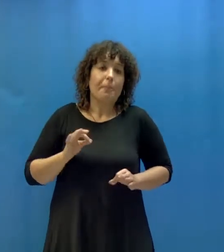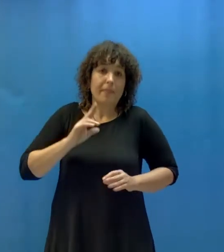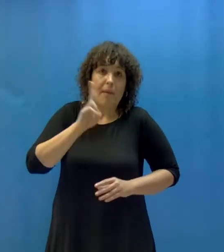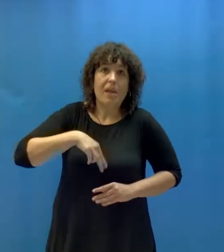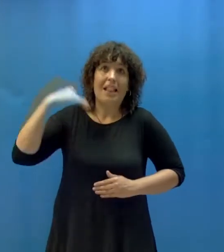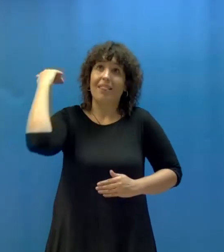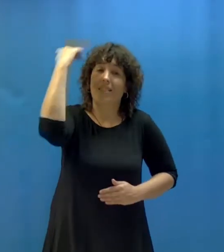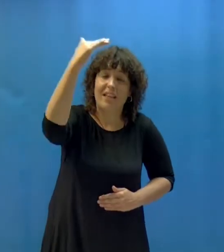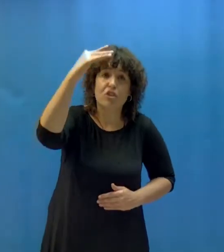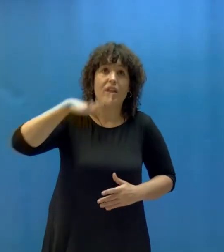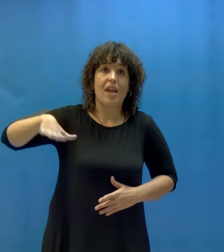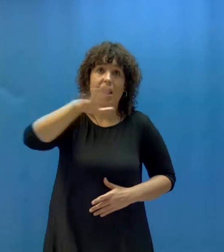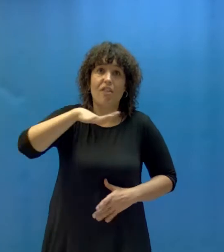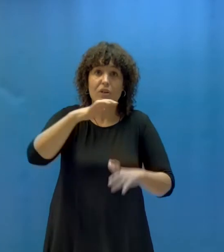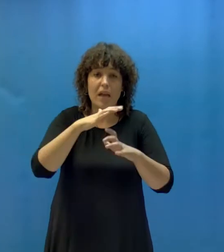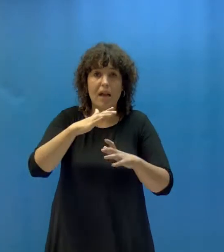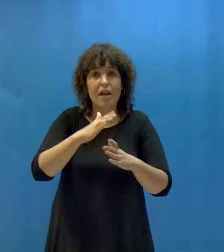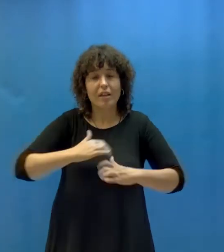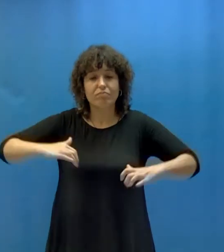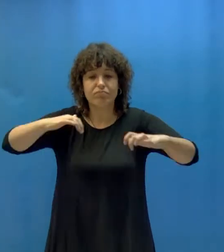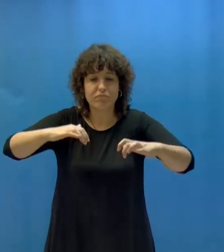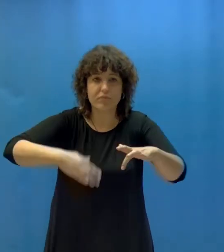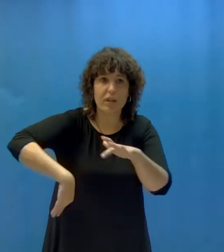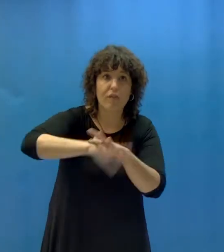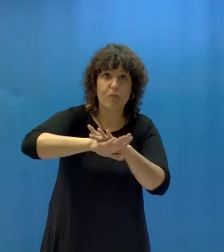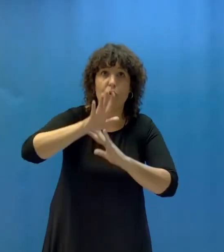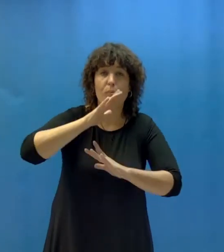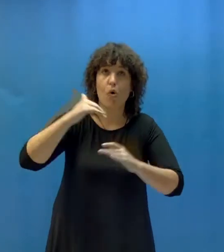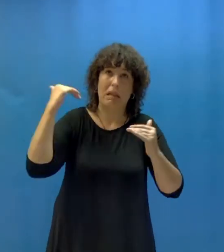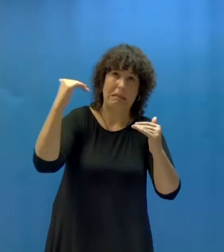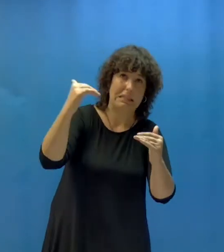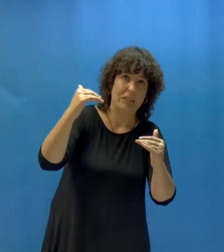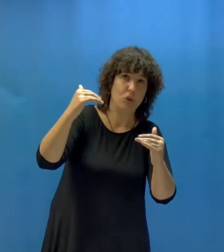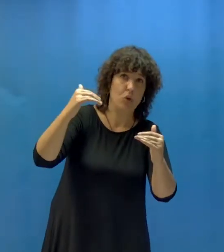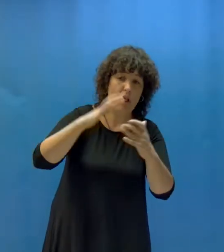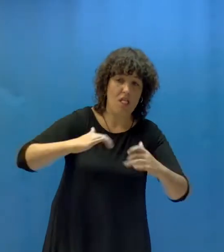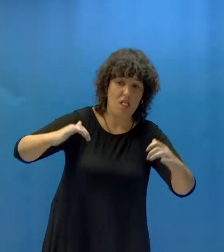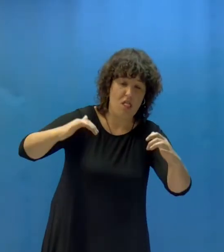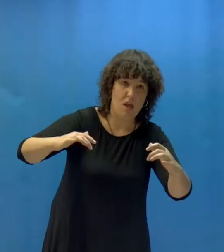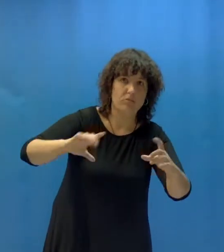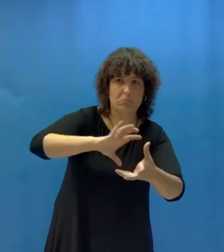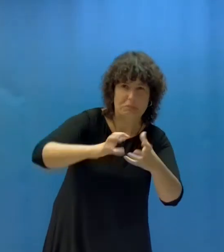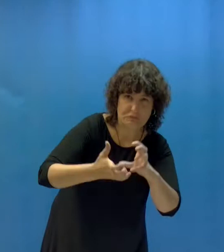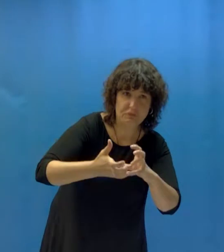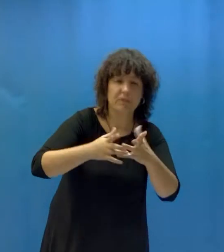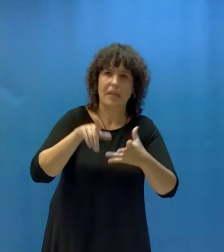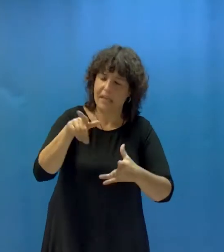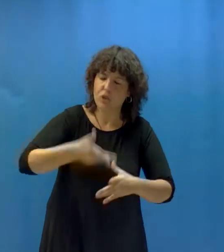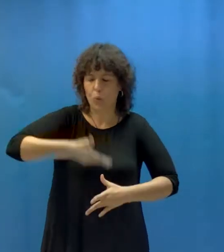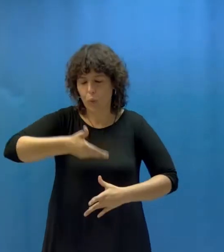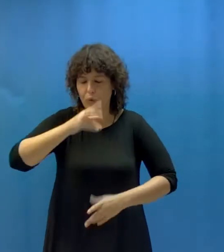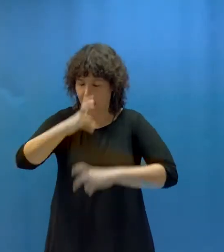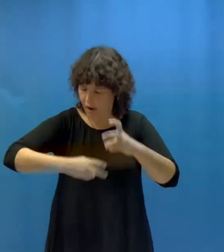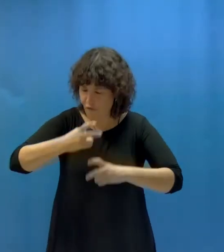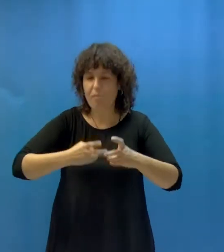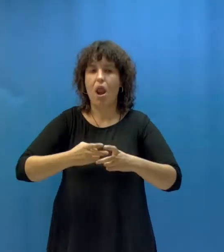reforma perquè se'n va volar aquella part del sostre, doncs encara cal actuar d'una manera més important. Tenim clar que la